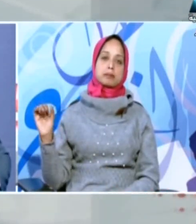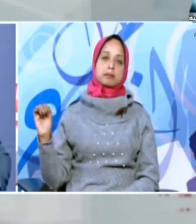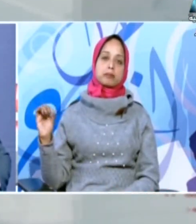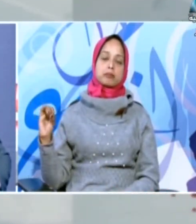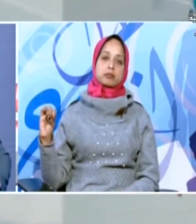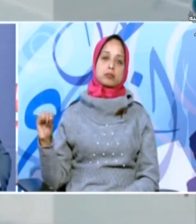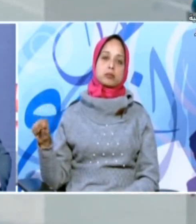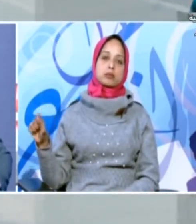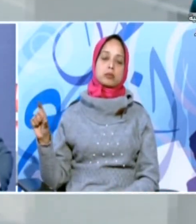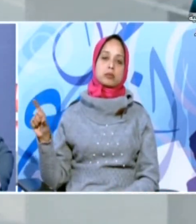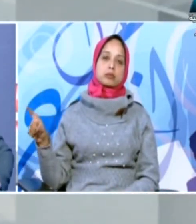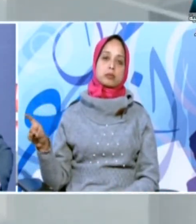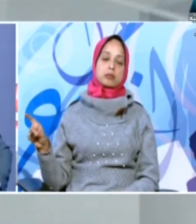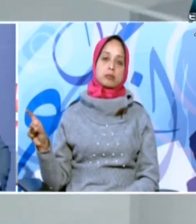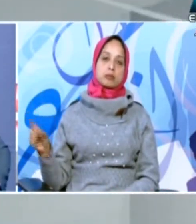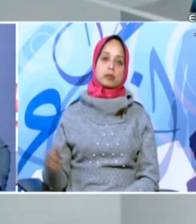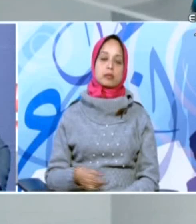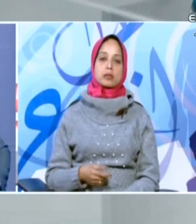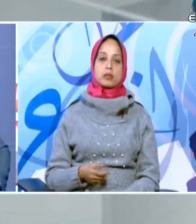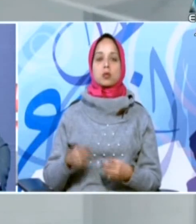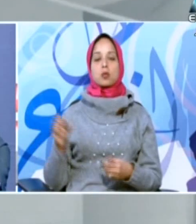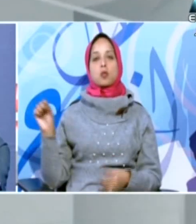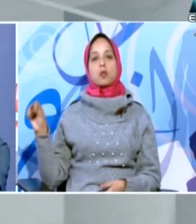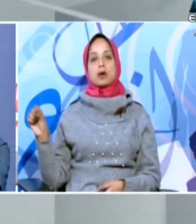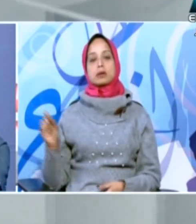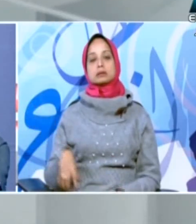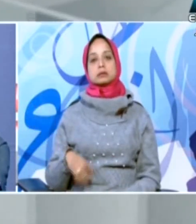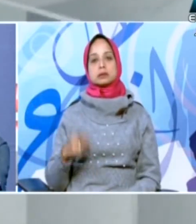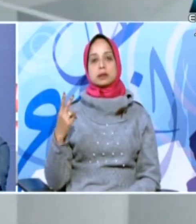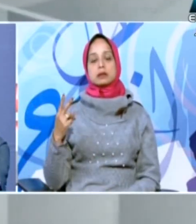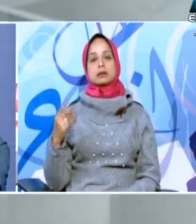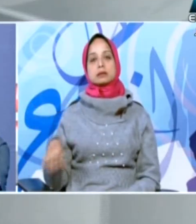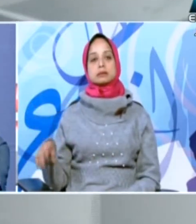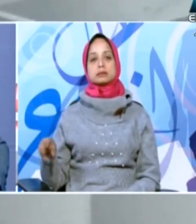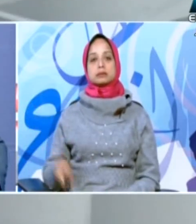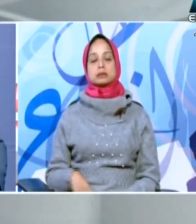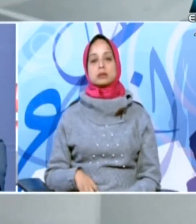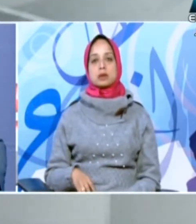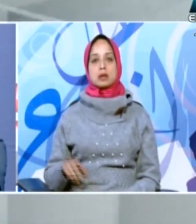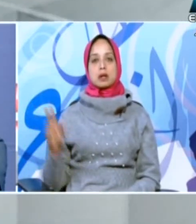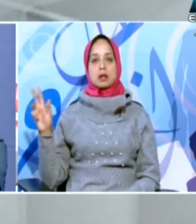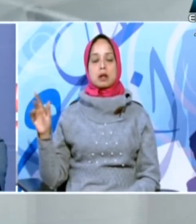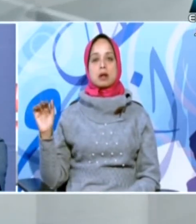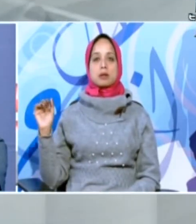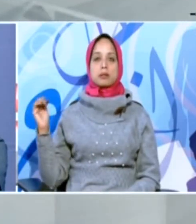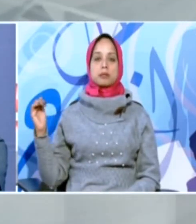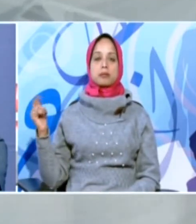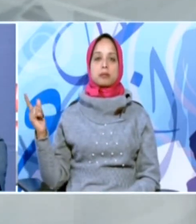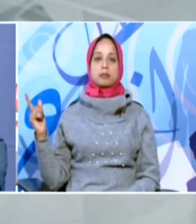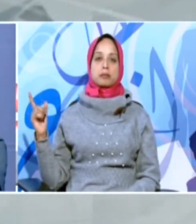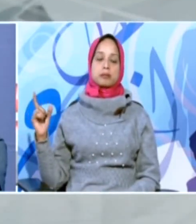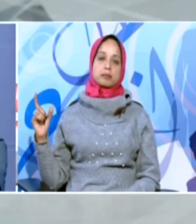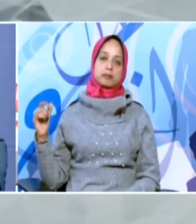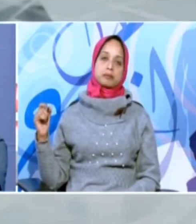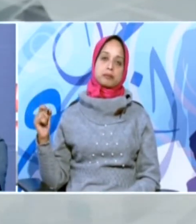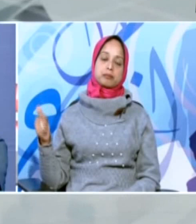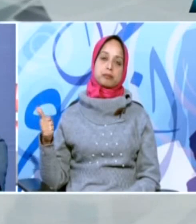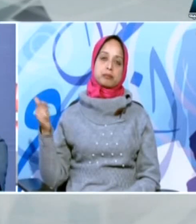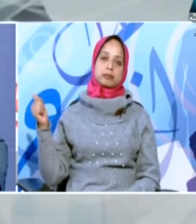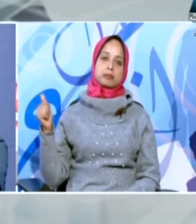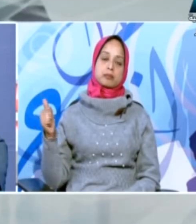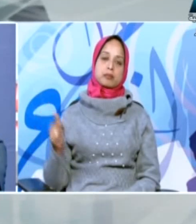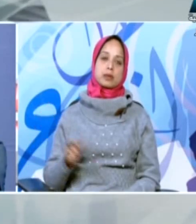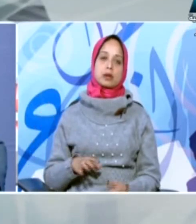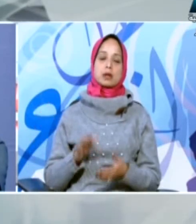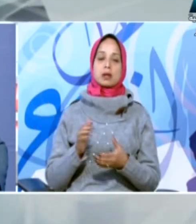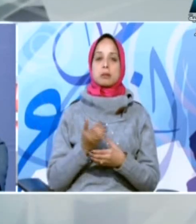الحلفاء ضد المحور. المعاهدة ألزمتنا بمساعدة انجلترا. اذا الالتزام اللي عندي